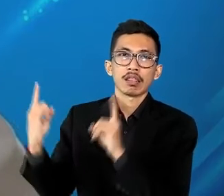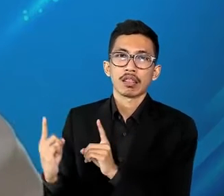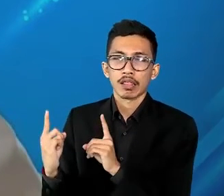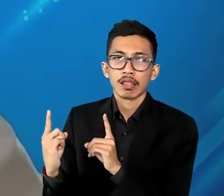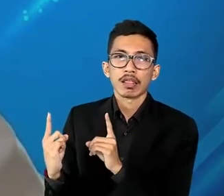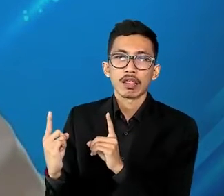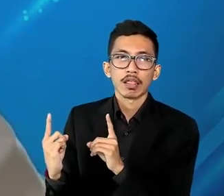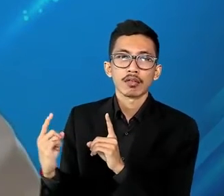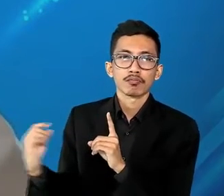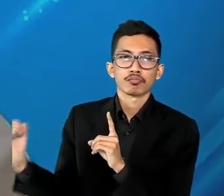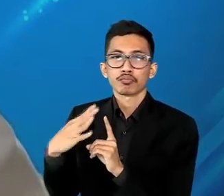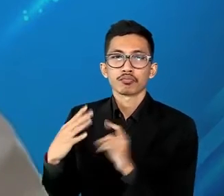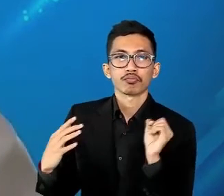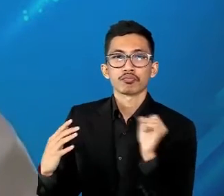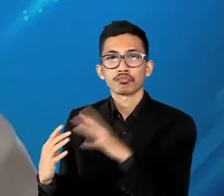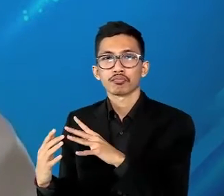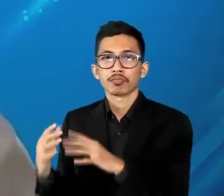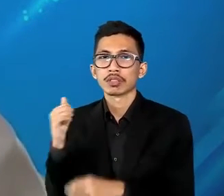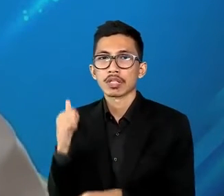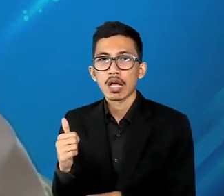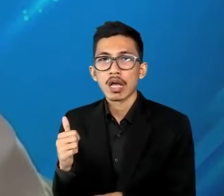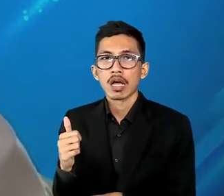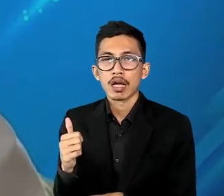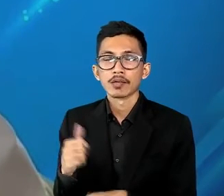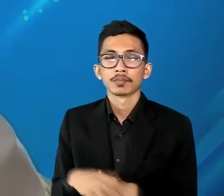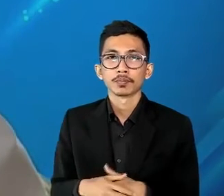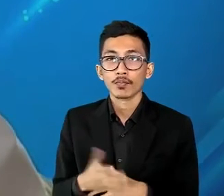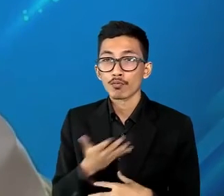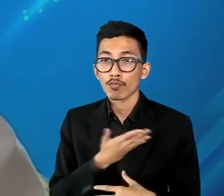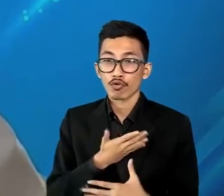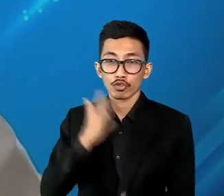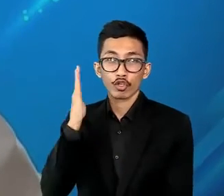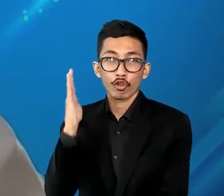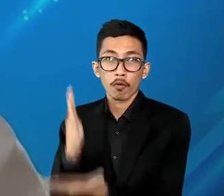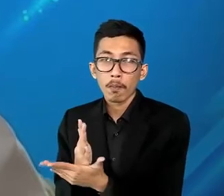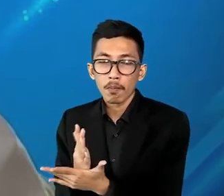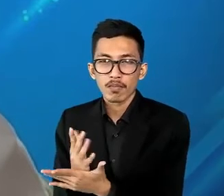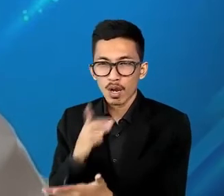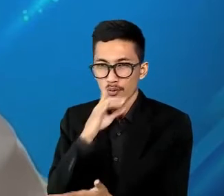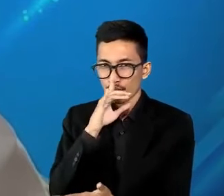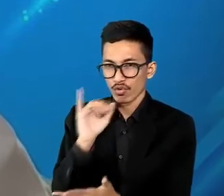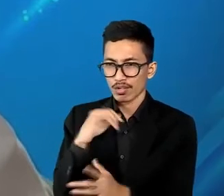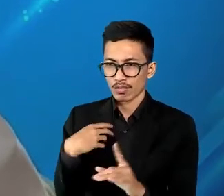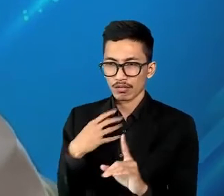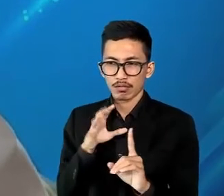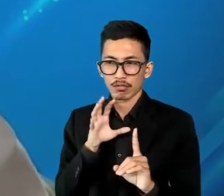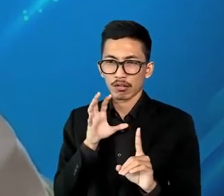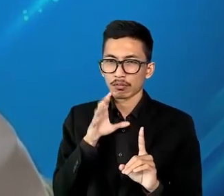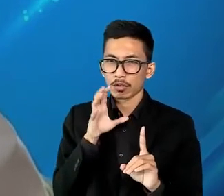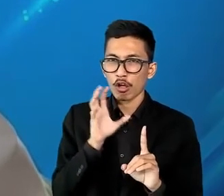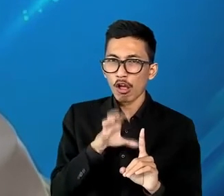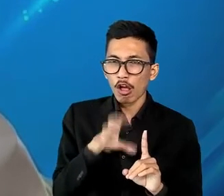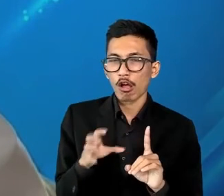antara manusia dengan manusia. Sehingga kalau kita mau memutuskan, kan tidak mungkin kita menghilangkan